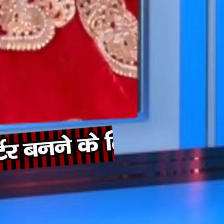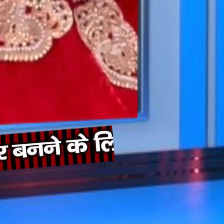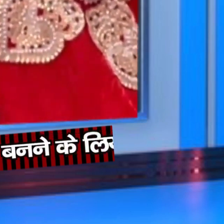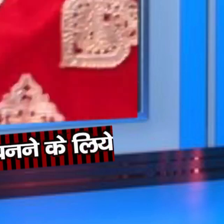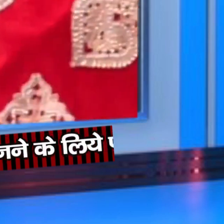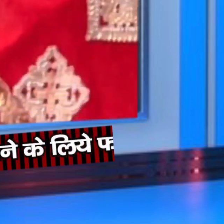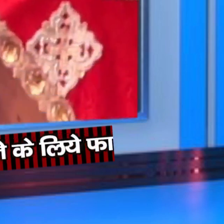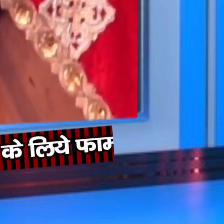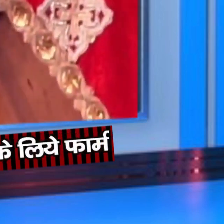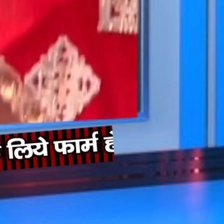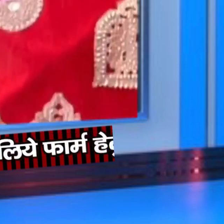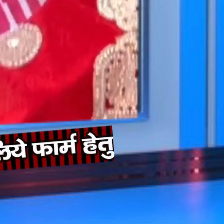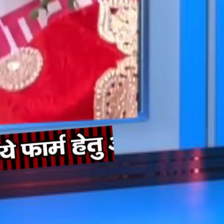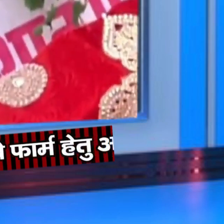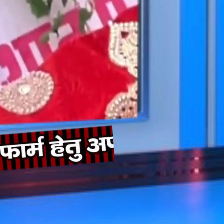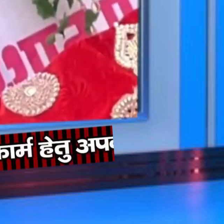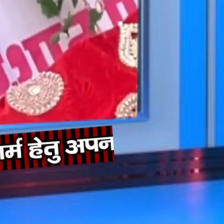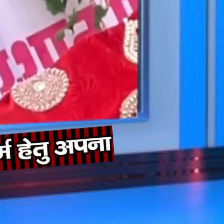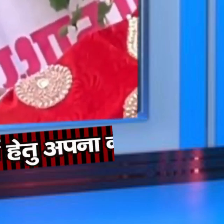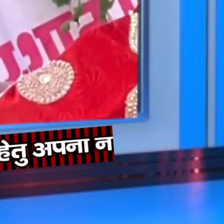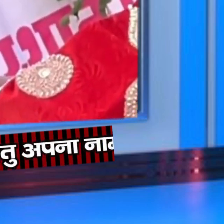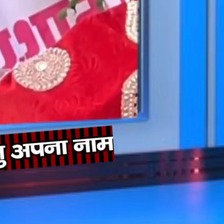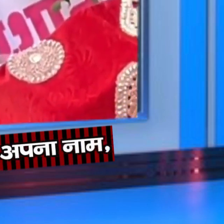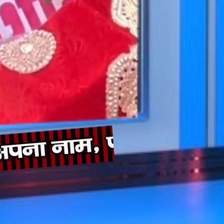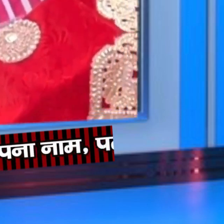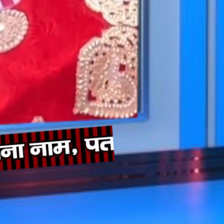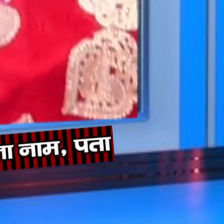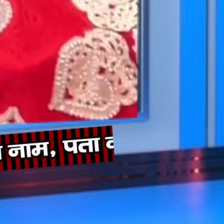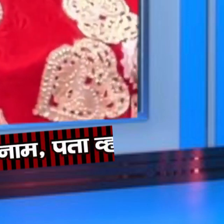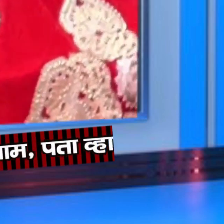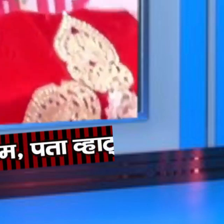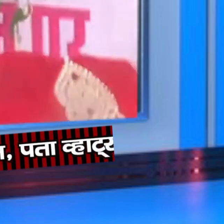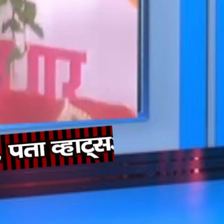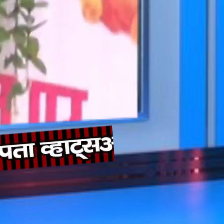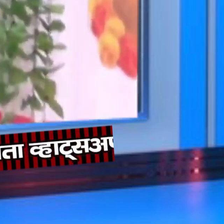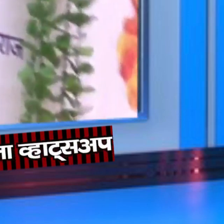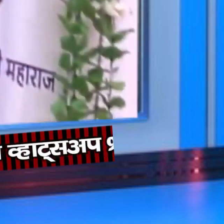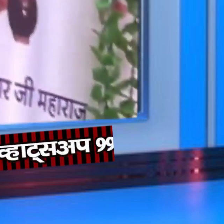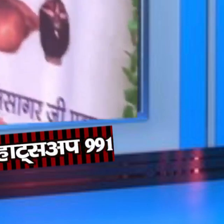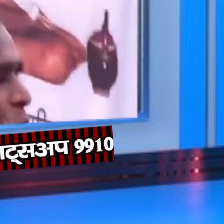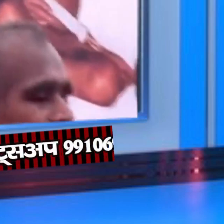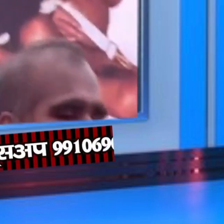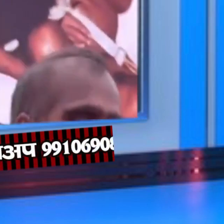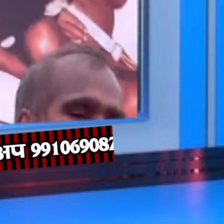जाए तो उसमें एक चतुर्मास समा जाए तो हम समझते हैं कि अच्छा ही है। और ऐसे